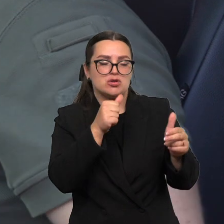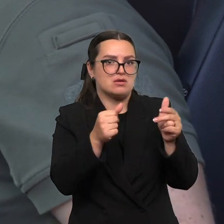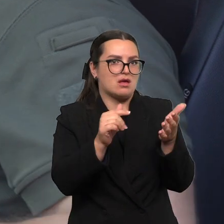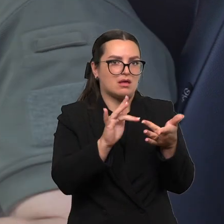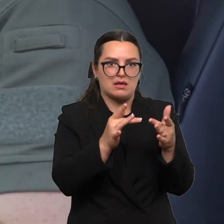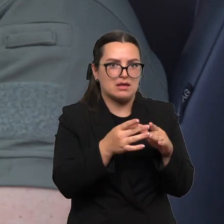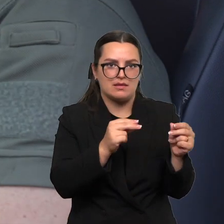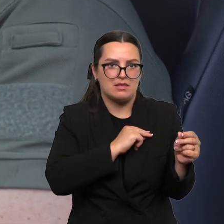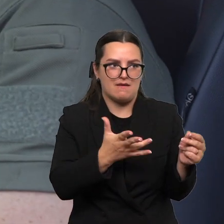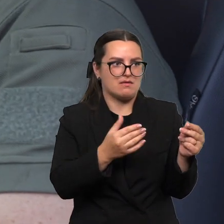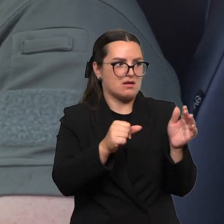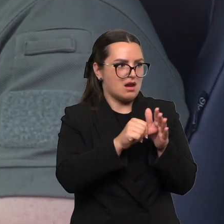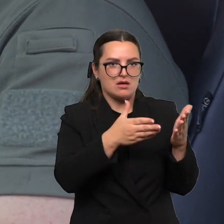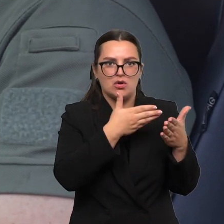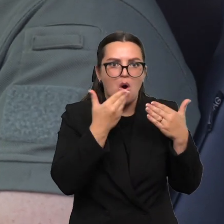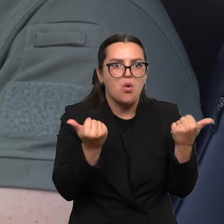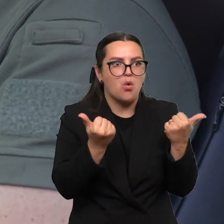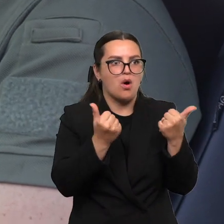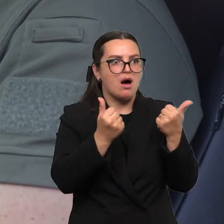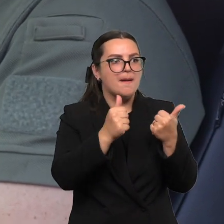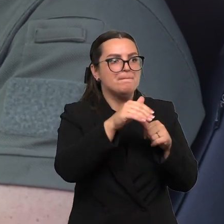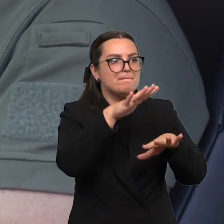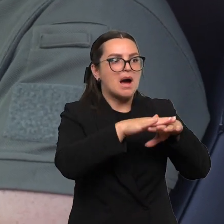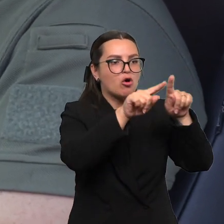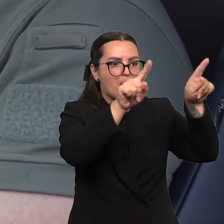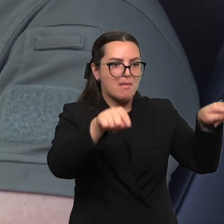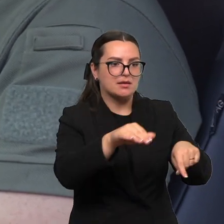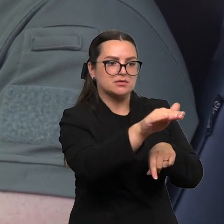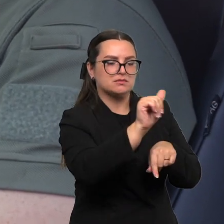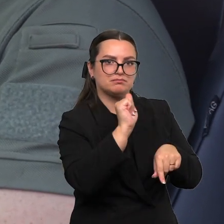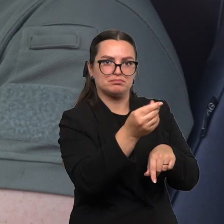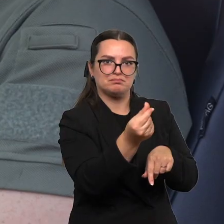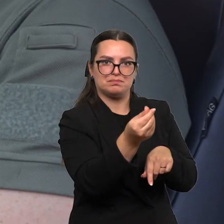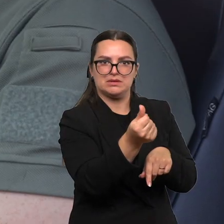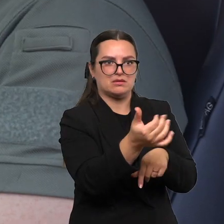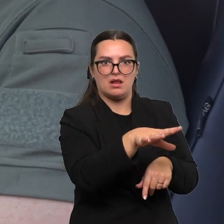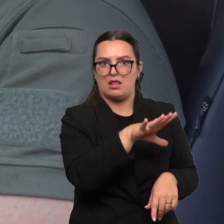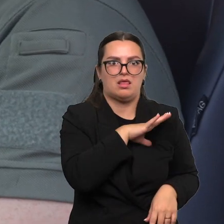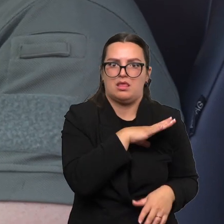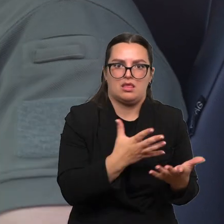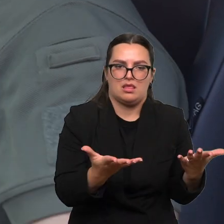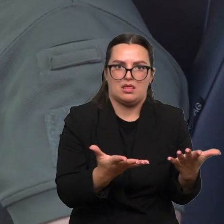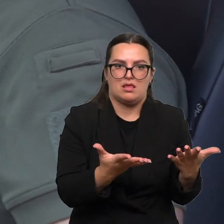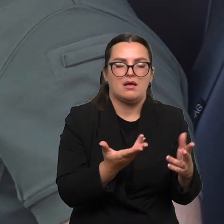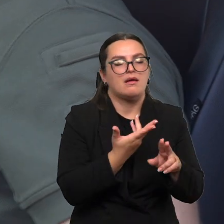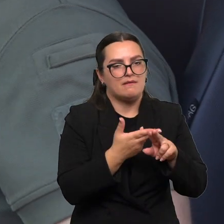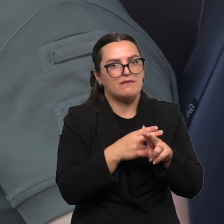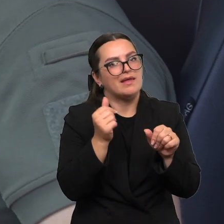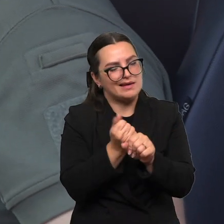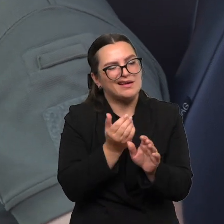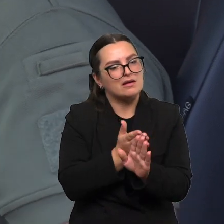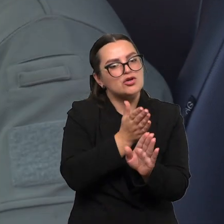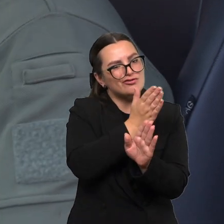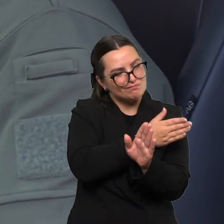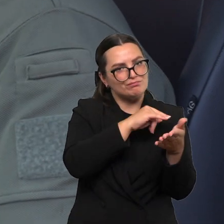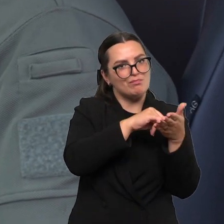internetas neveikia, elektros nėra, iš bankomato nieko nepaimsi. Iš bankomato nepaimsi, vadinasi, reikia anksčiau vis tiek